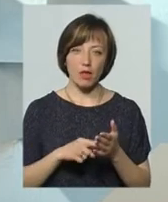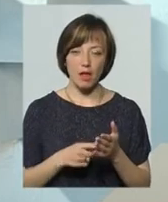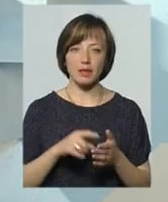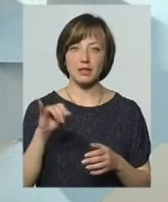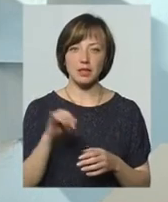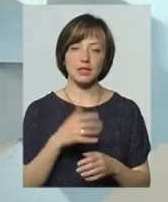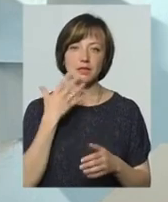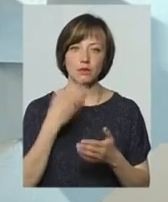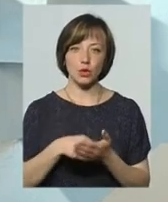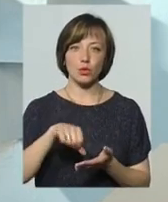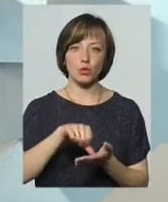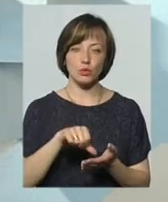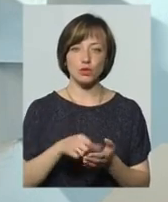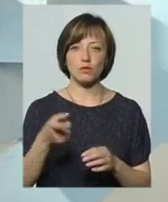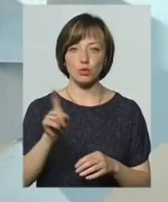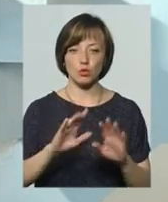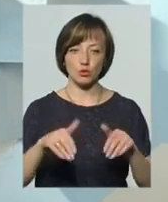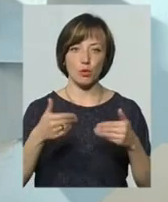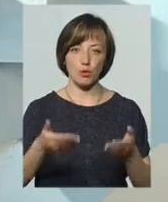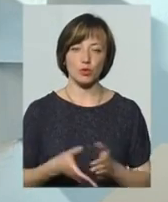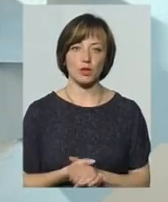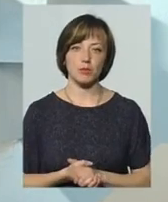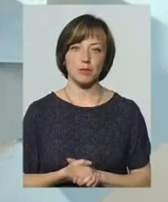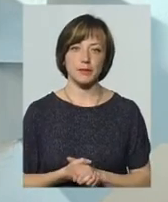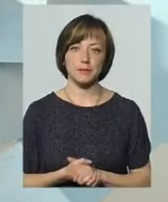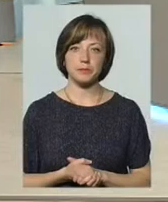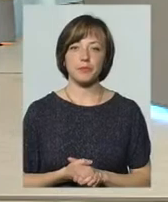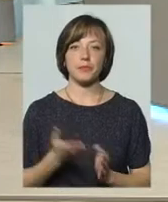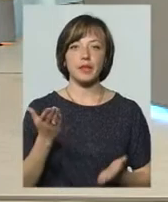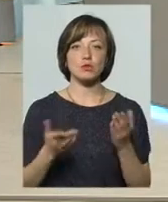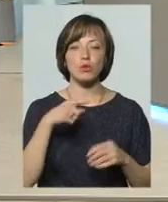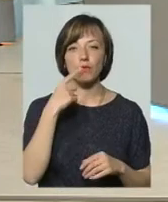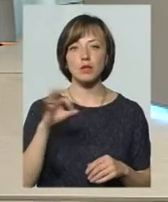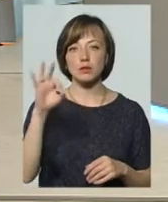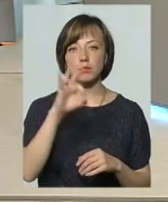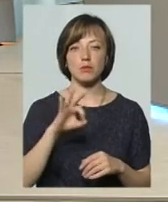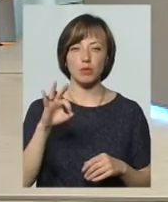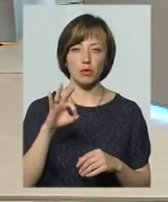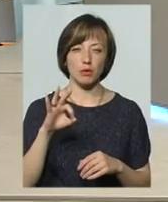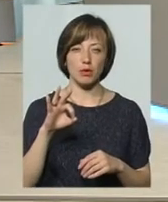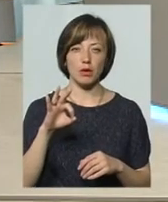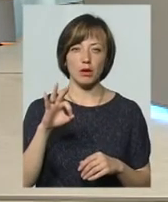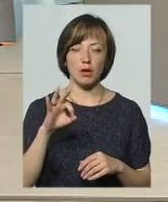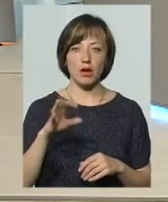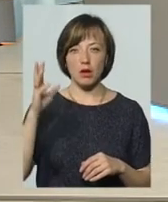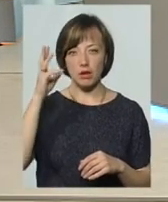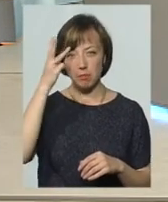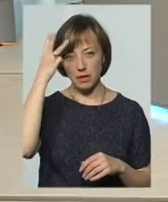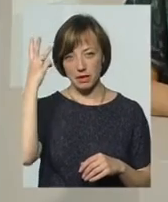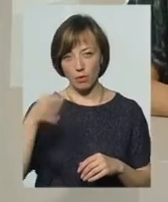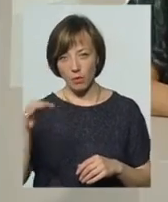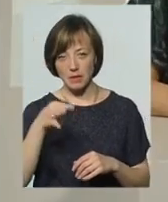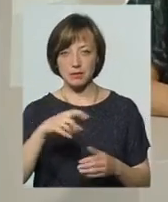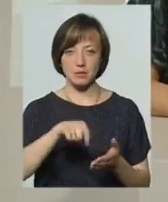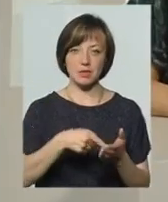Артур, треба свою участь у тому, що ми пропонуємо. Якщо говорити про, ви зазначили, обласний центр і область, на